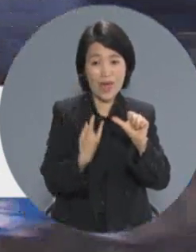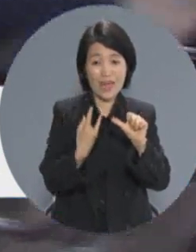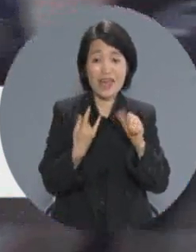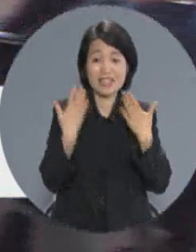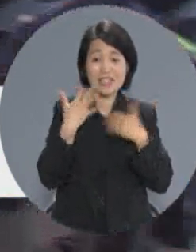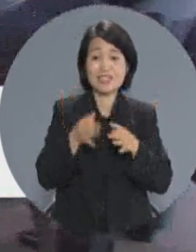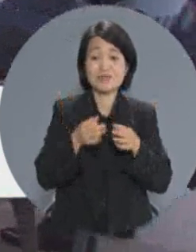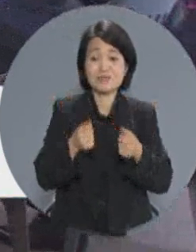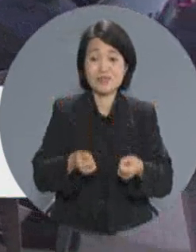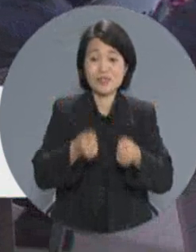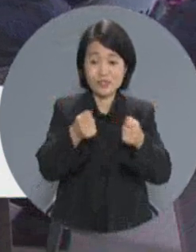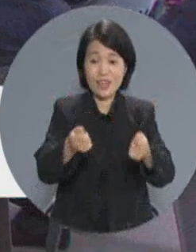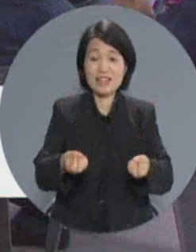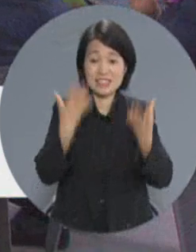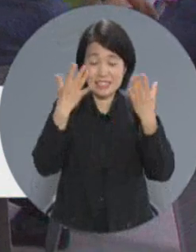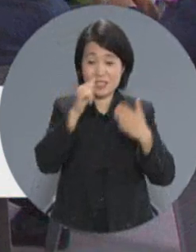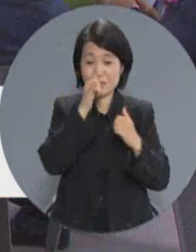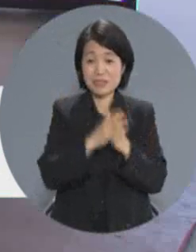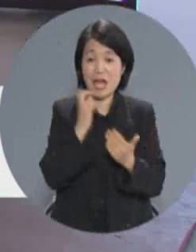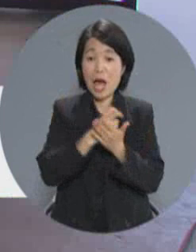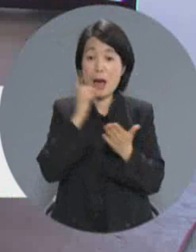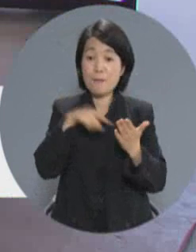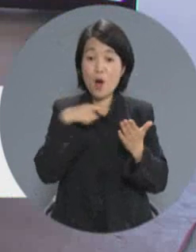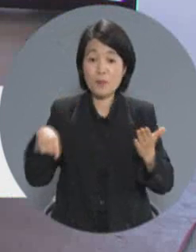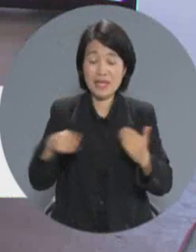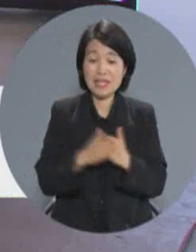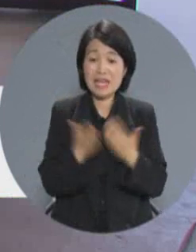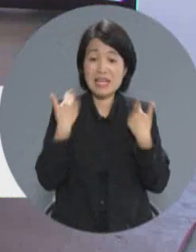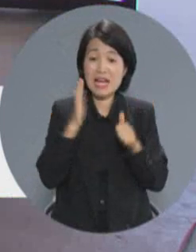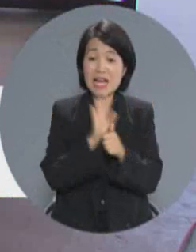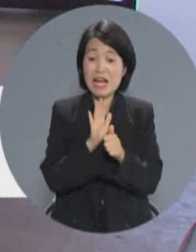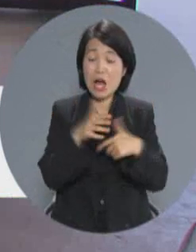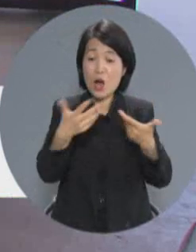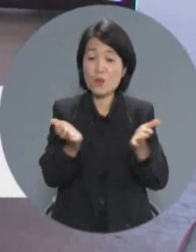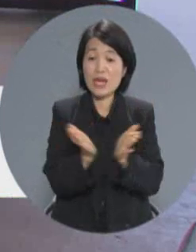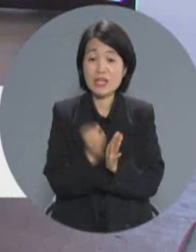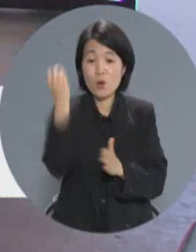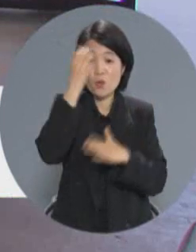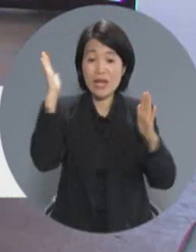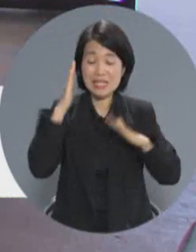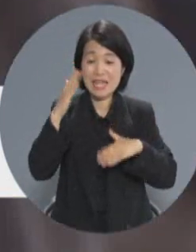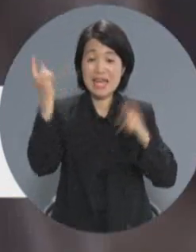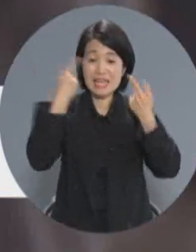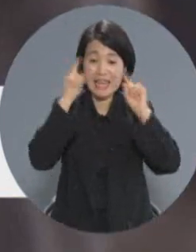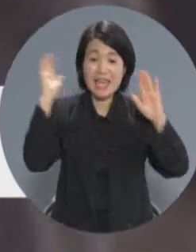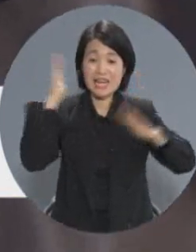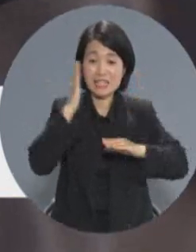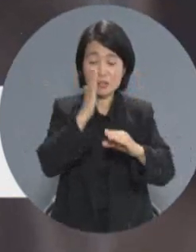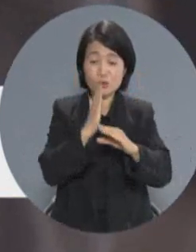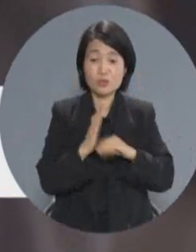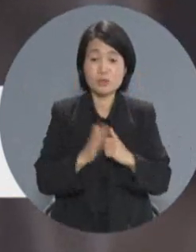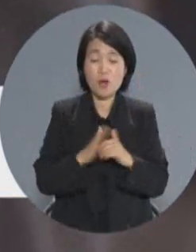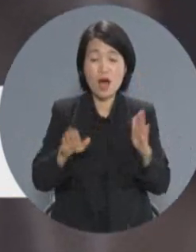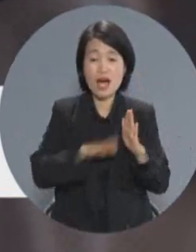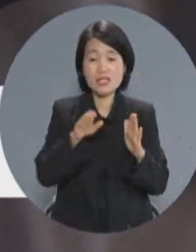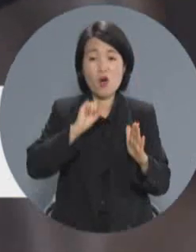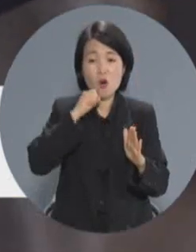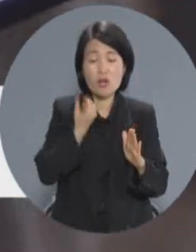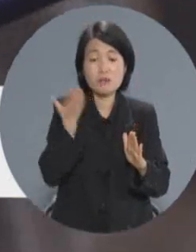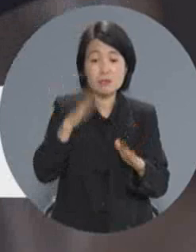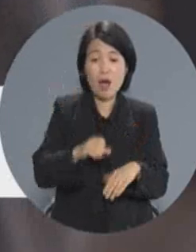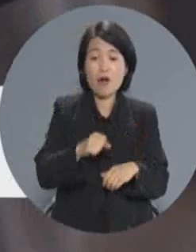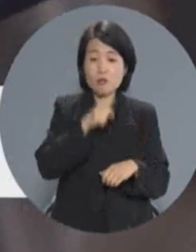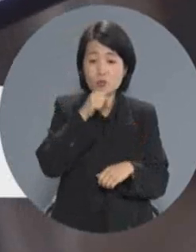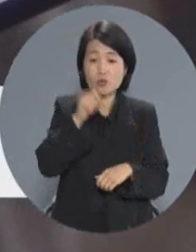가졌습니다. 재단법인 진남장학회는 오늘 관내 고등학생과 대학생을 대상으로 가정형편은 어렵지만